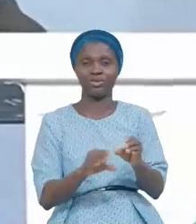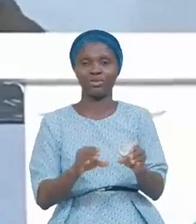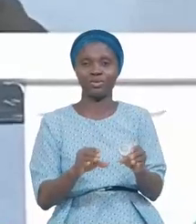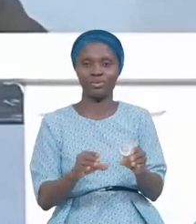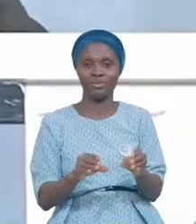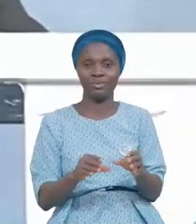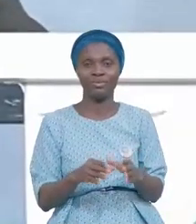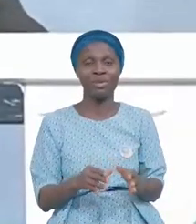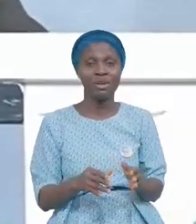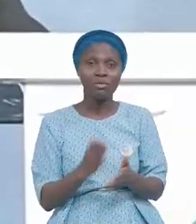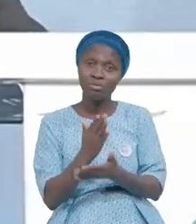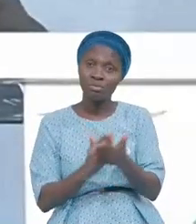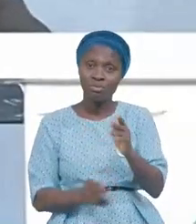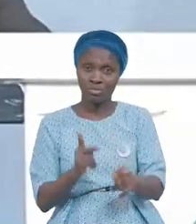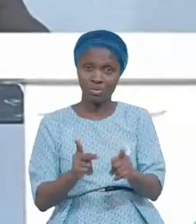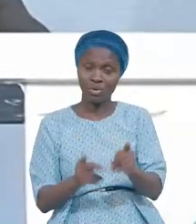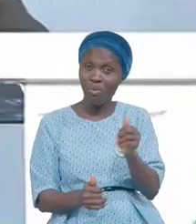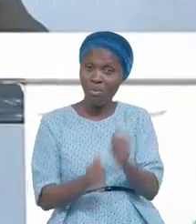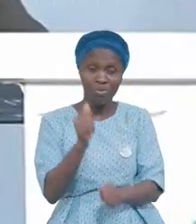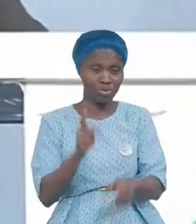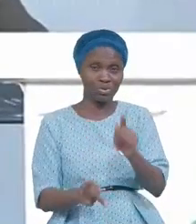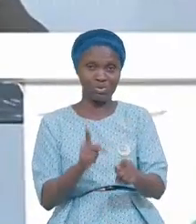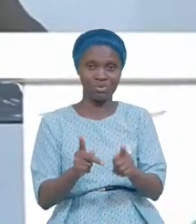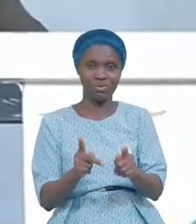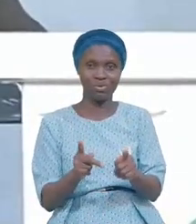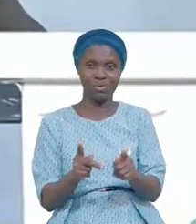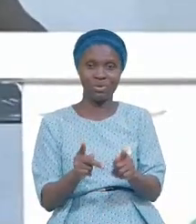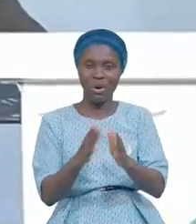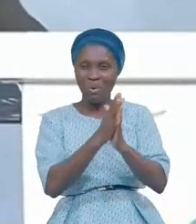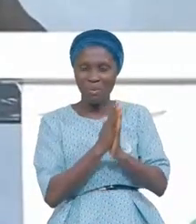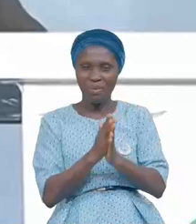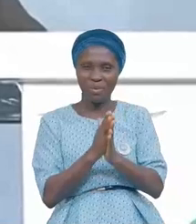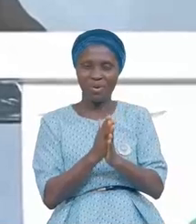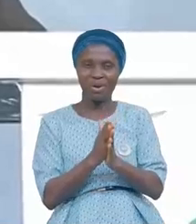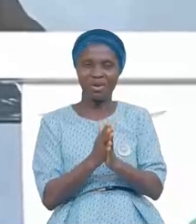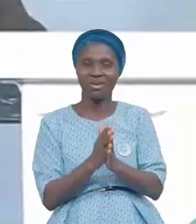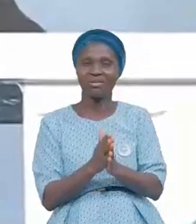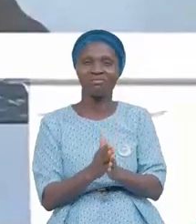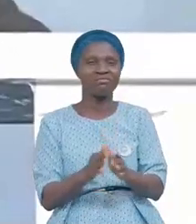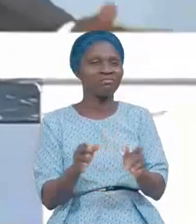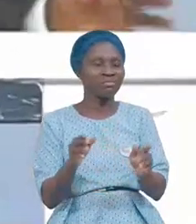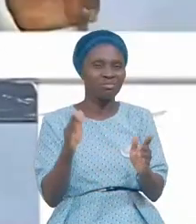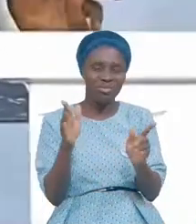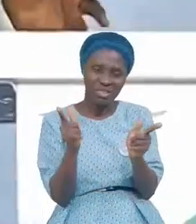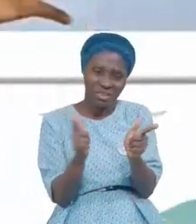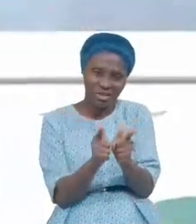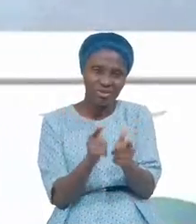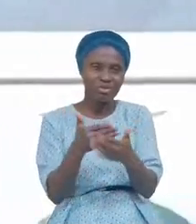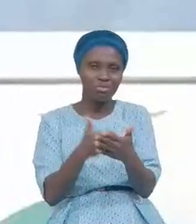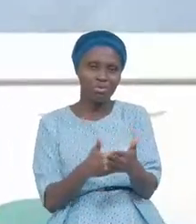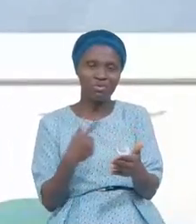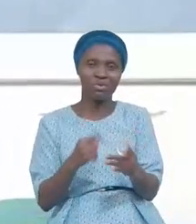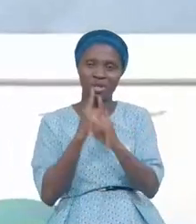La plupart des gens prient un peu avant que l'exaucement ne vienne et avant que